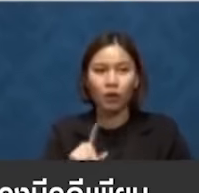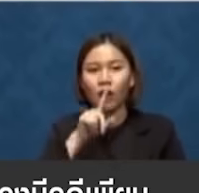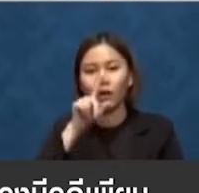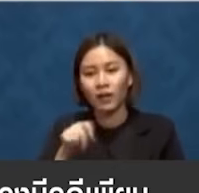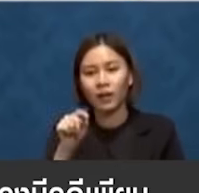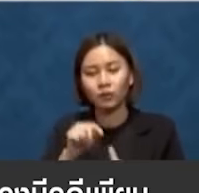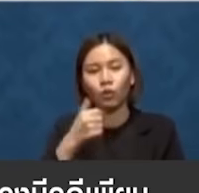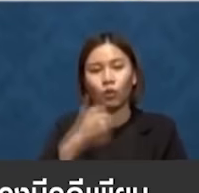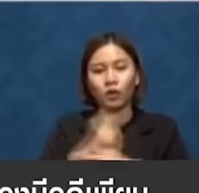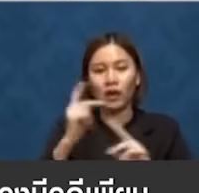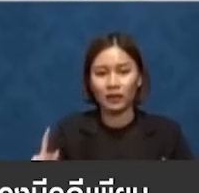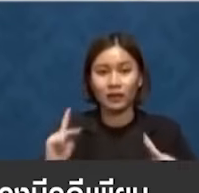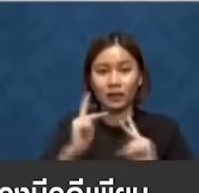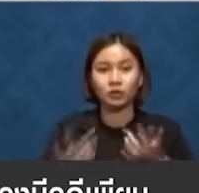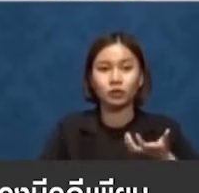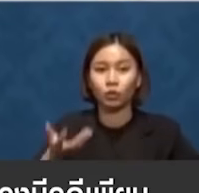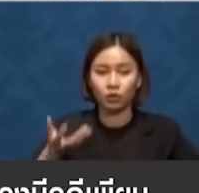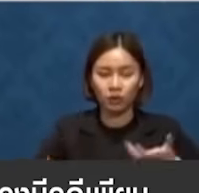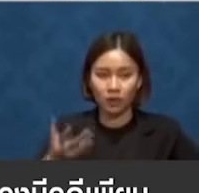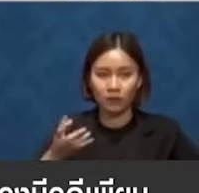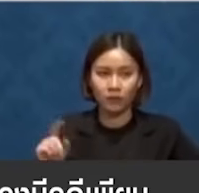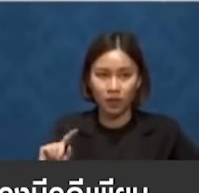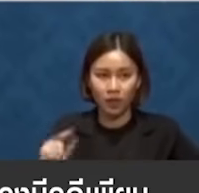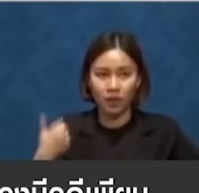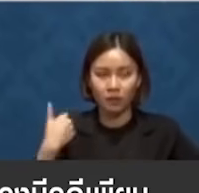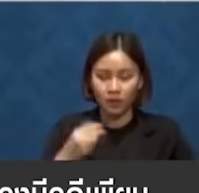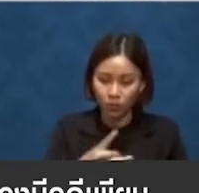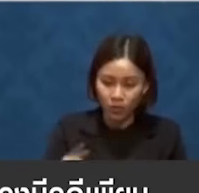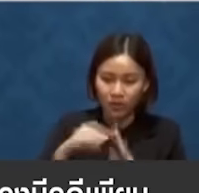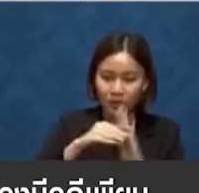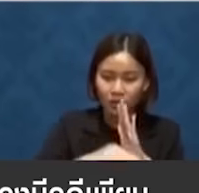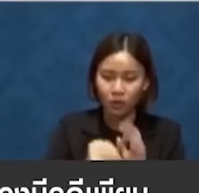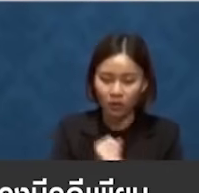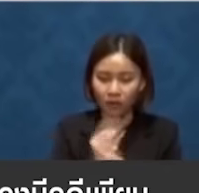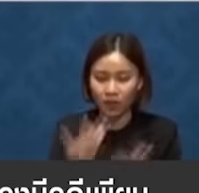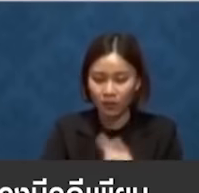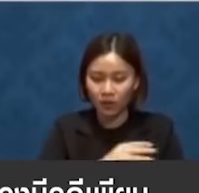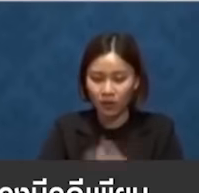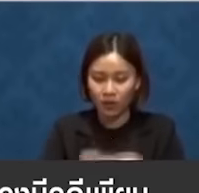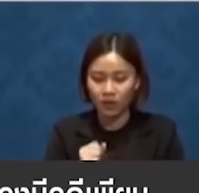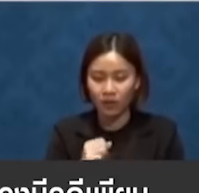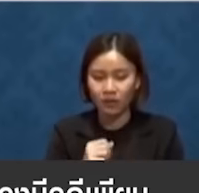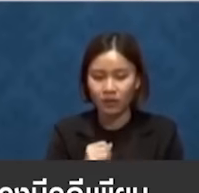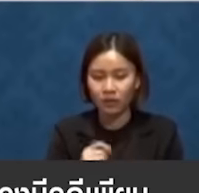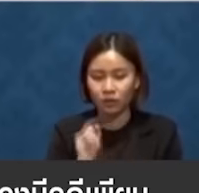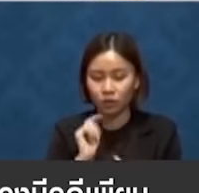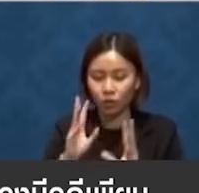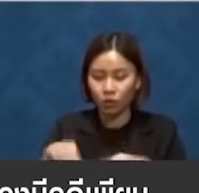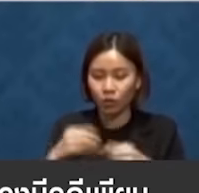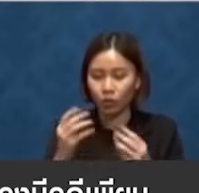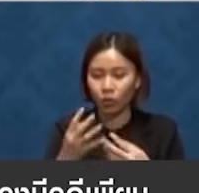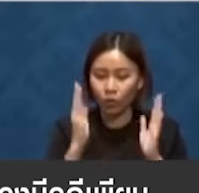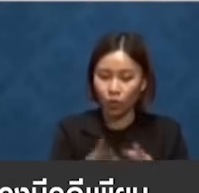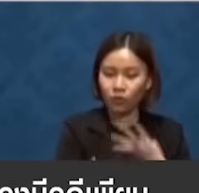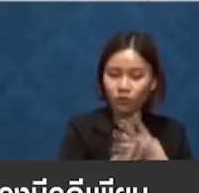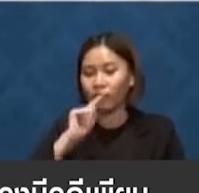คดีทุจริตคดีที่เกิดจากการมุ่งหมายเอาชีวิตผู้อื่นน่าจะเป็นทางออกที่ดีที่สุดของรัฐบาลที่จะผลักดันให้สำเร็จโตโ